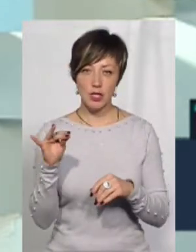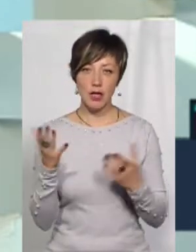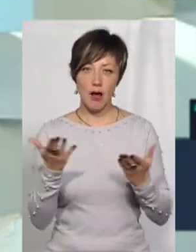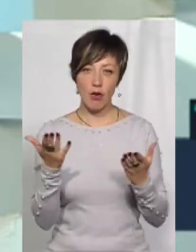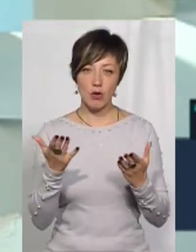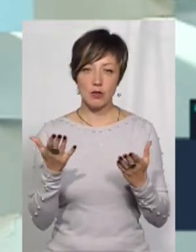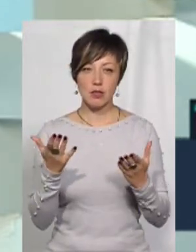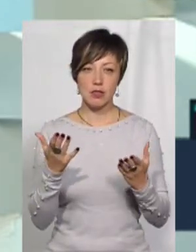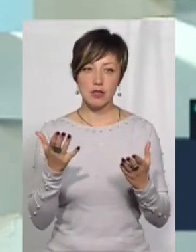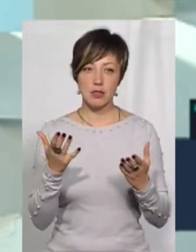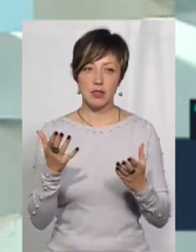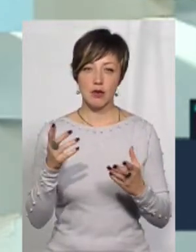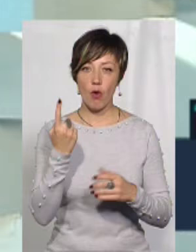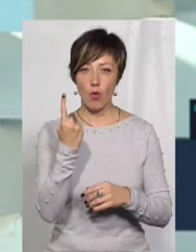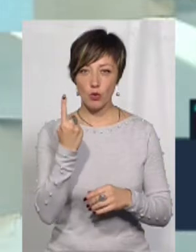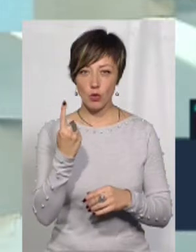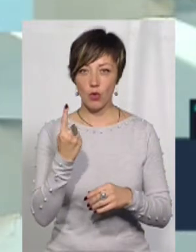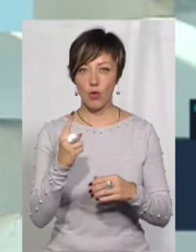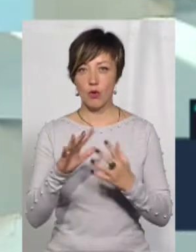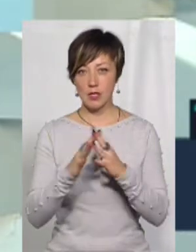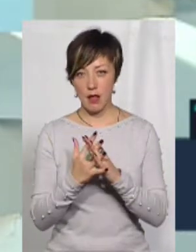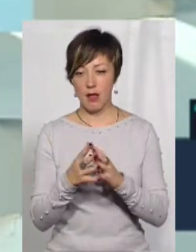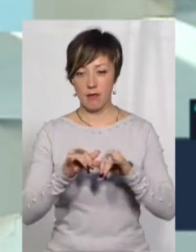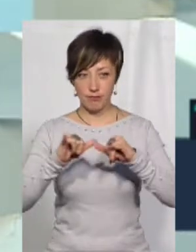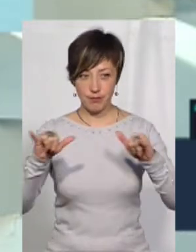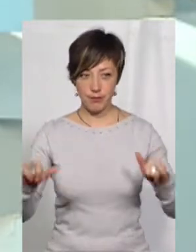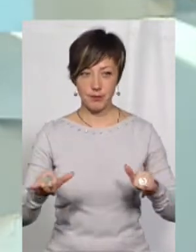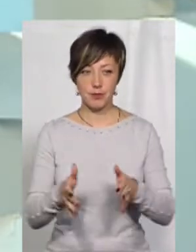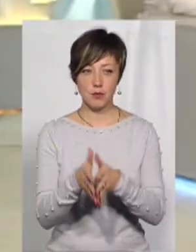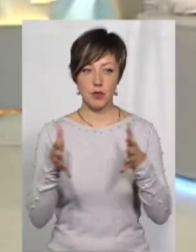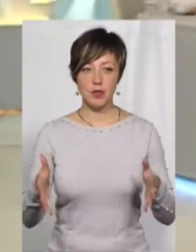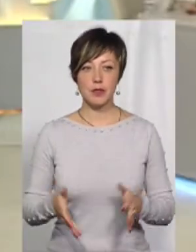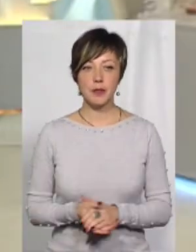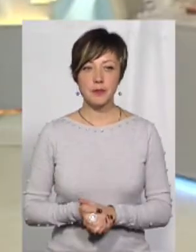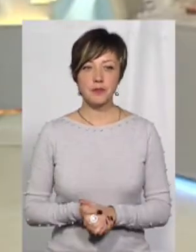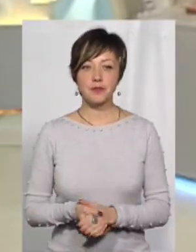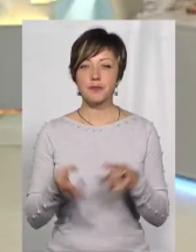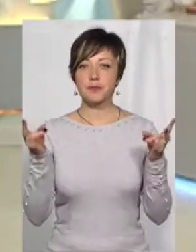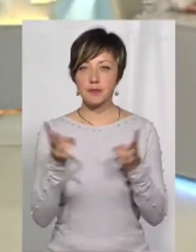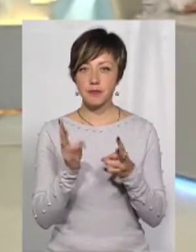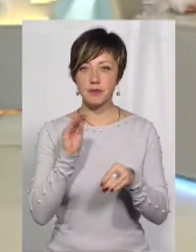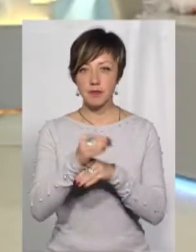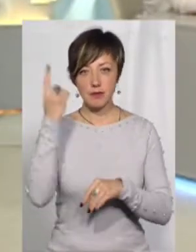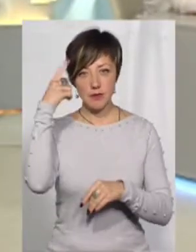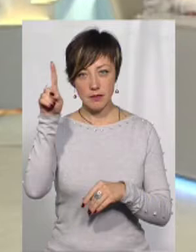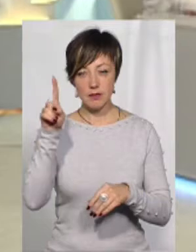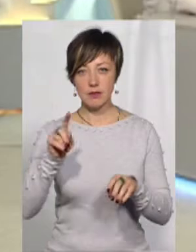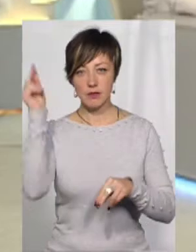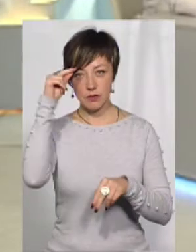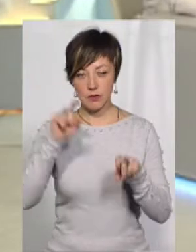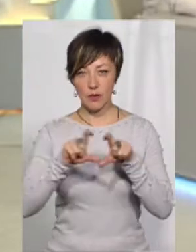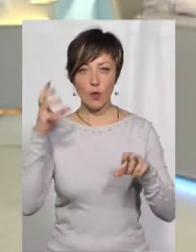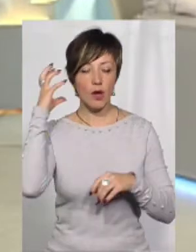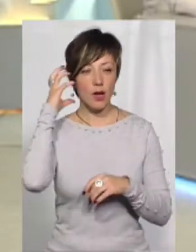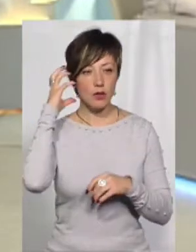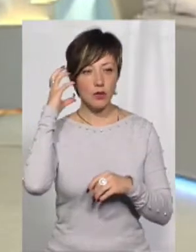стінах якогось одного населеного пункту. Мені треба додати, що ідея шкільного